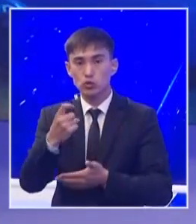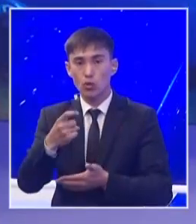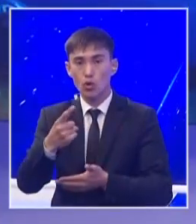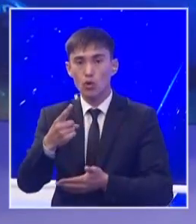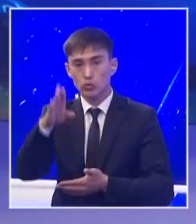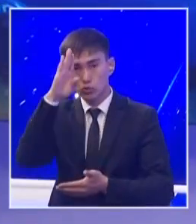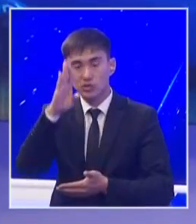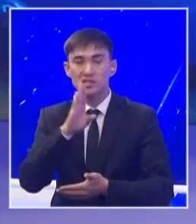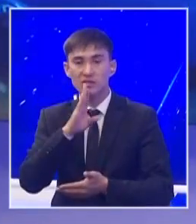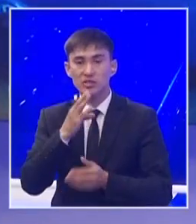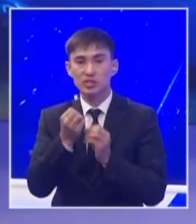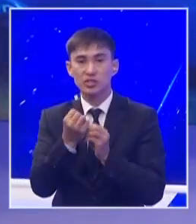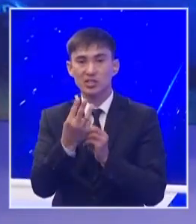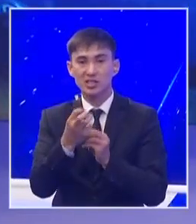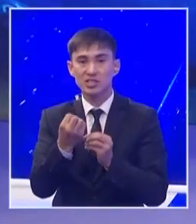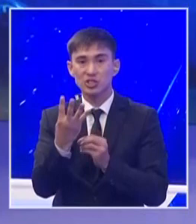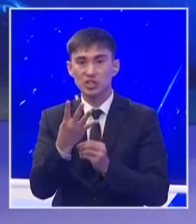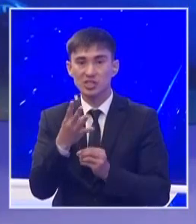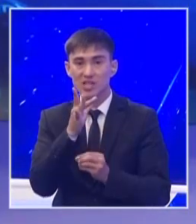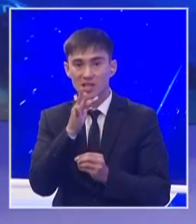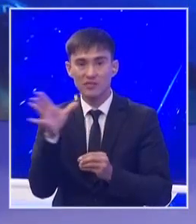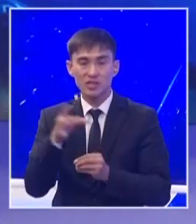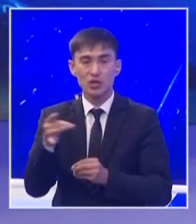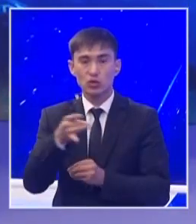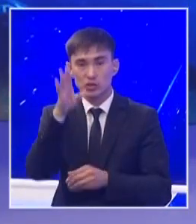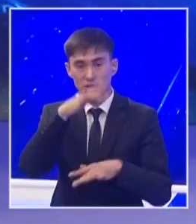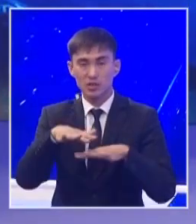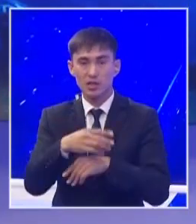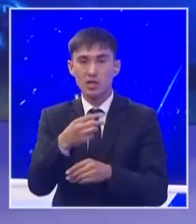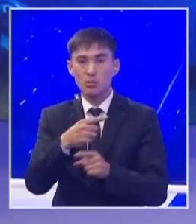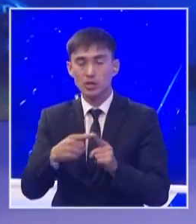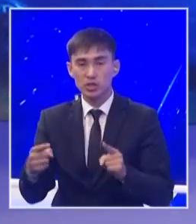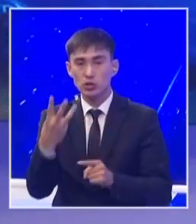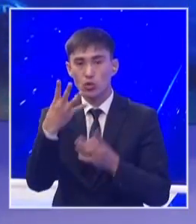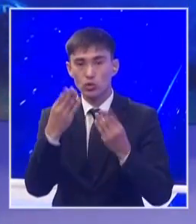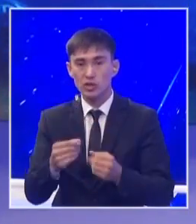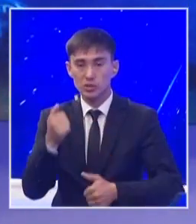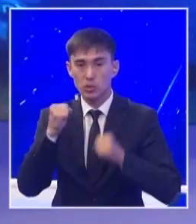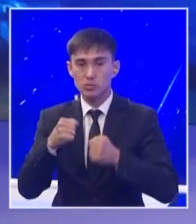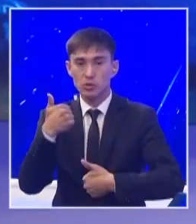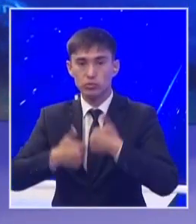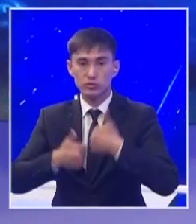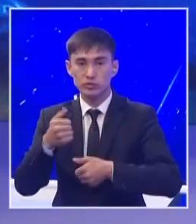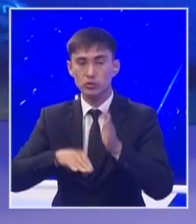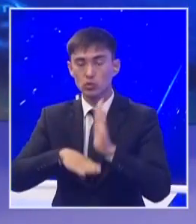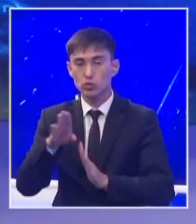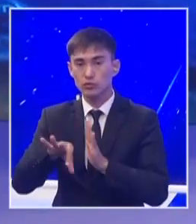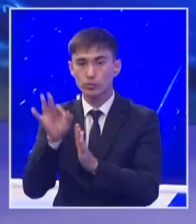до 14 лет со всех регионов страны. На протяжении 3 дней спортсмены будут оспаривать звание